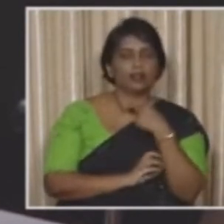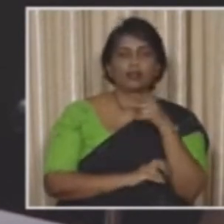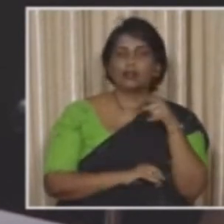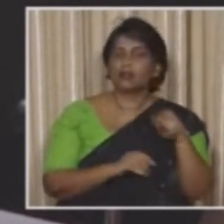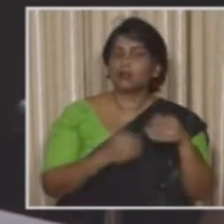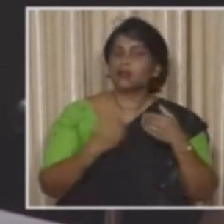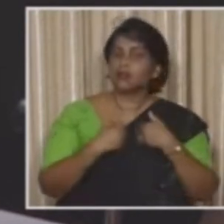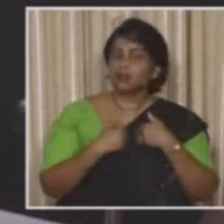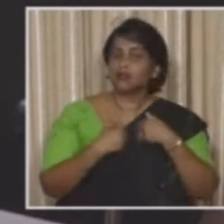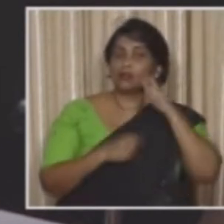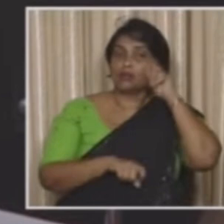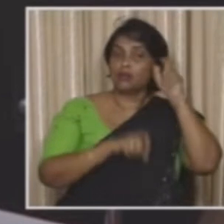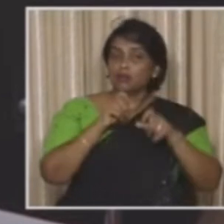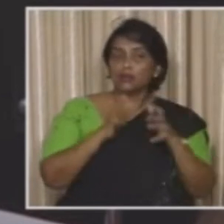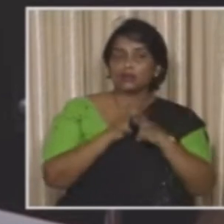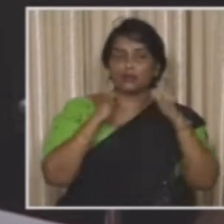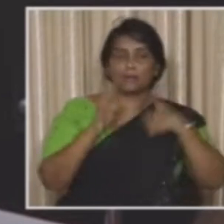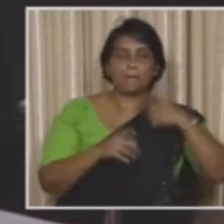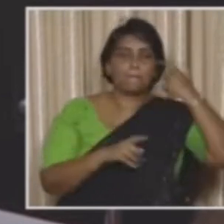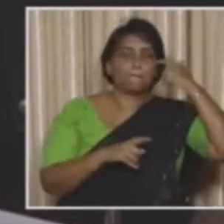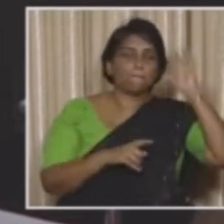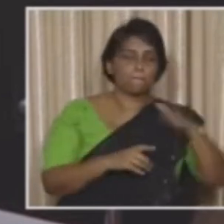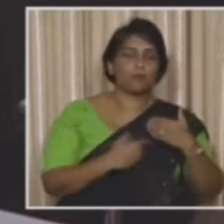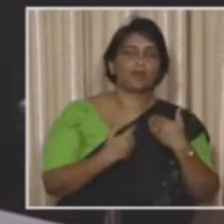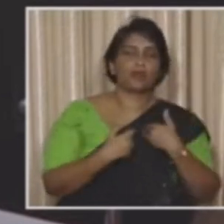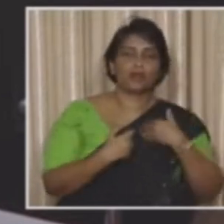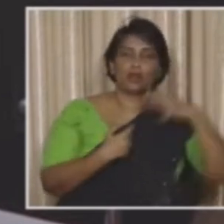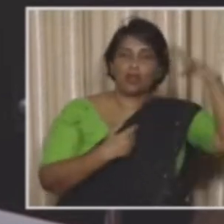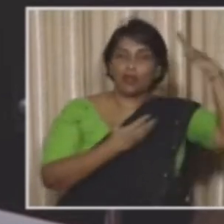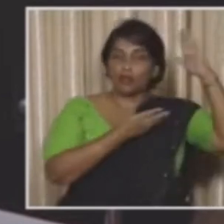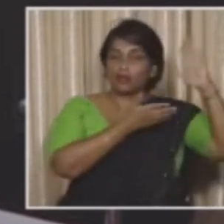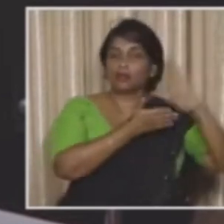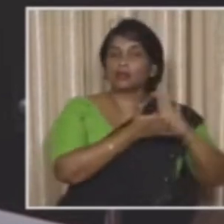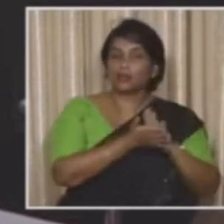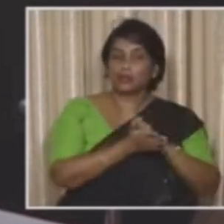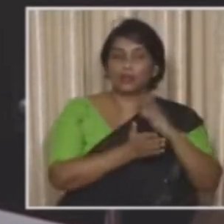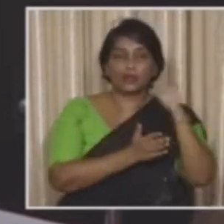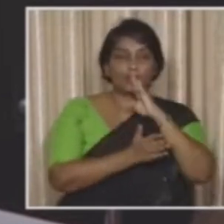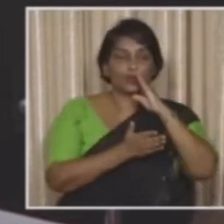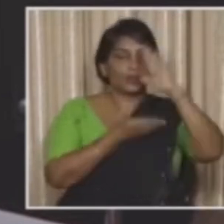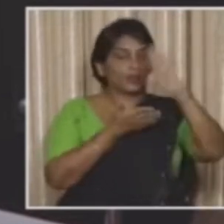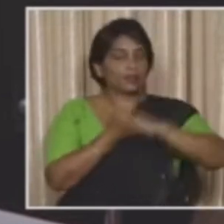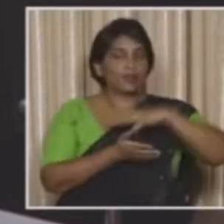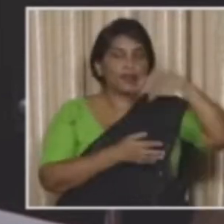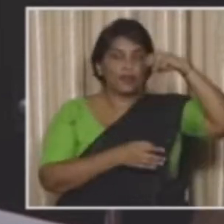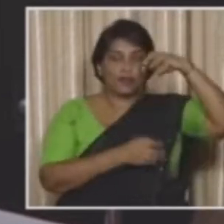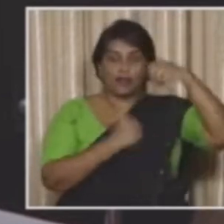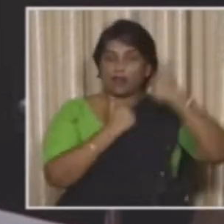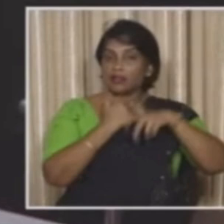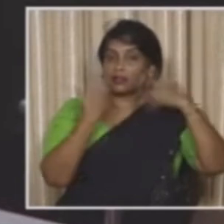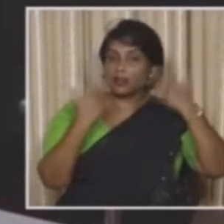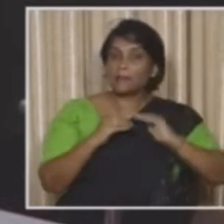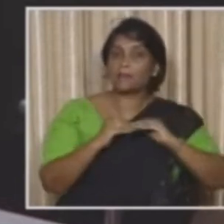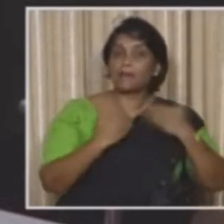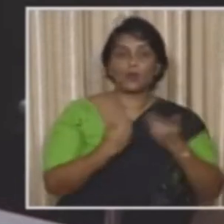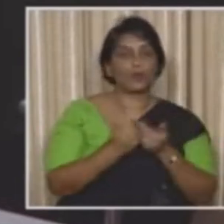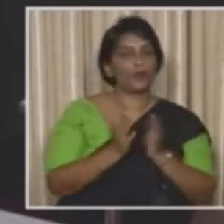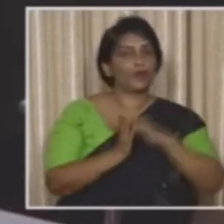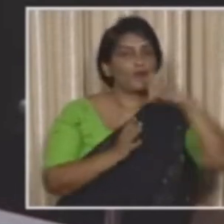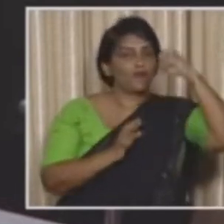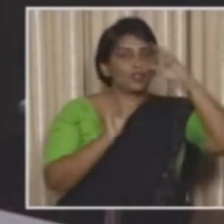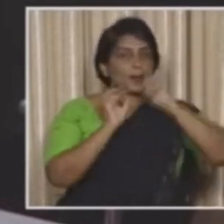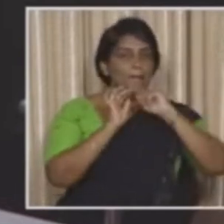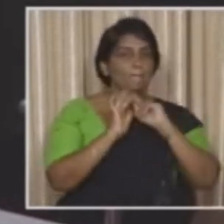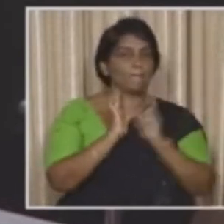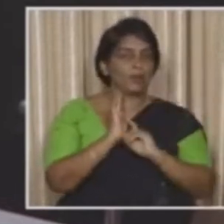එතකොට දැන් අපේ රටේ පුරවැසියන්ගේ විශාල බලාපොරොත්තුවක් තිබෙනවා. සූර්ය බලයෙන් සුළං බලයෙන් විදුලි නිෂ්පාදනය කරාට පස්සේ තමන්ගේ විදුලි බිල්පත